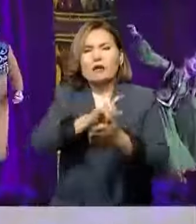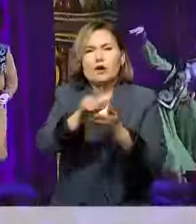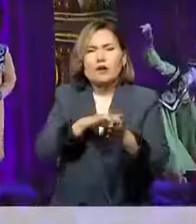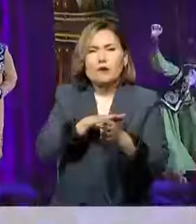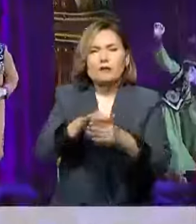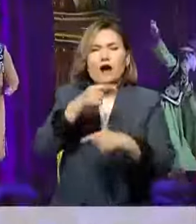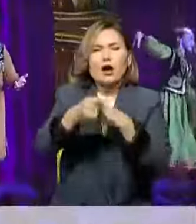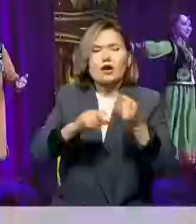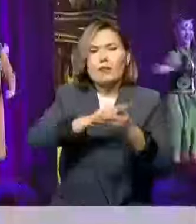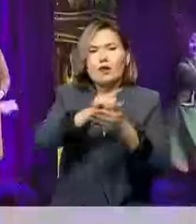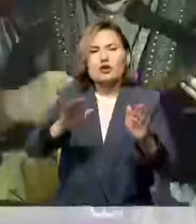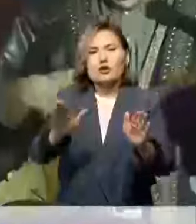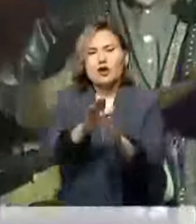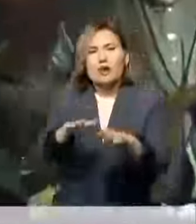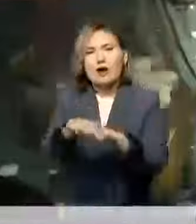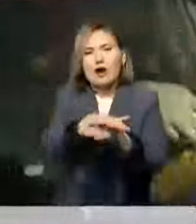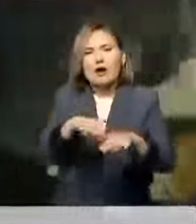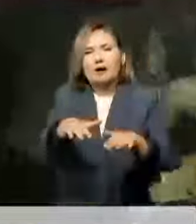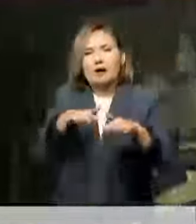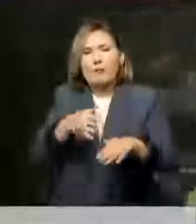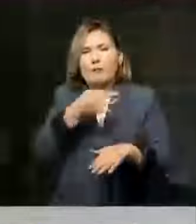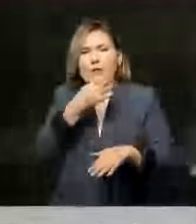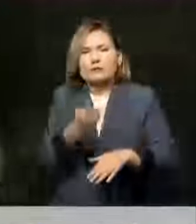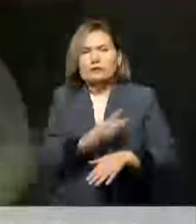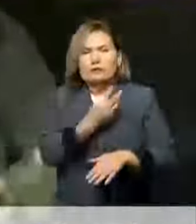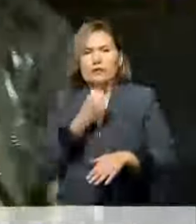ән мен дәстүрлі жыр көрерменге ерекше көңіл күй сыйлады.